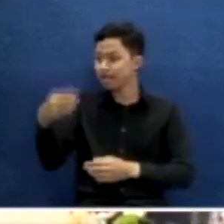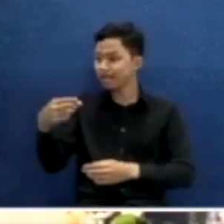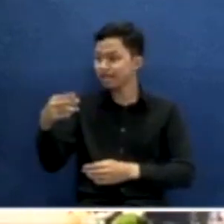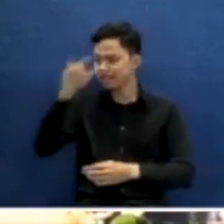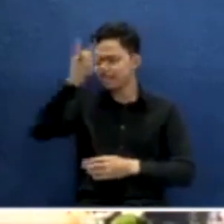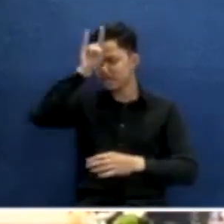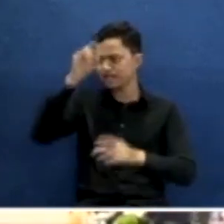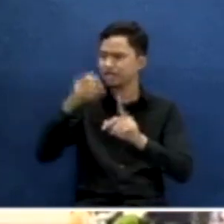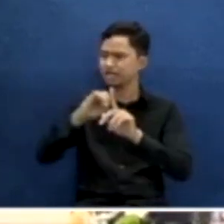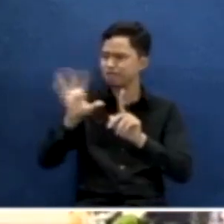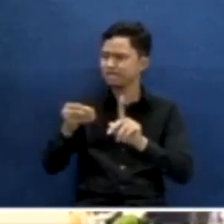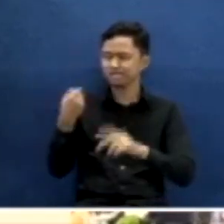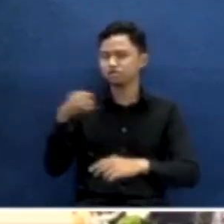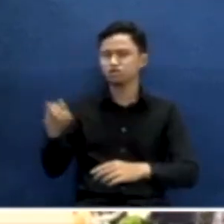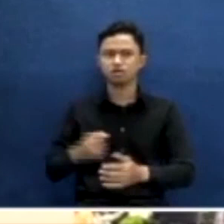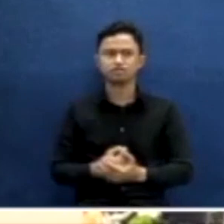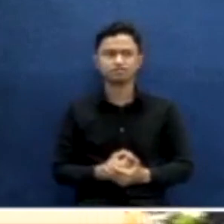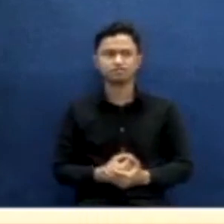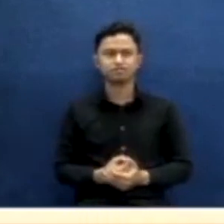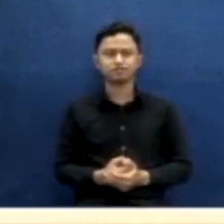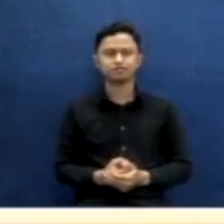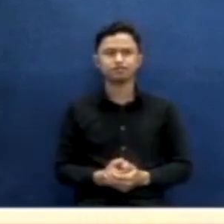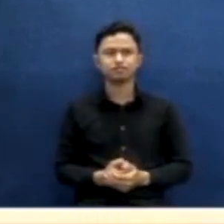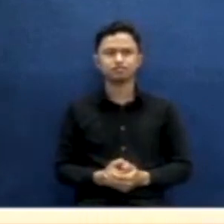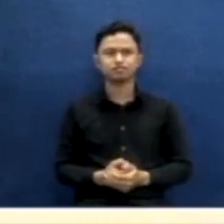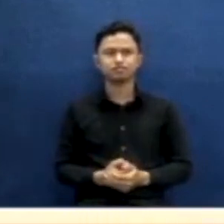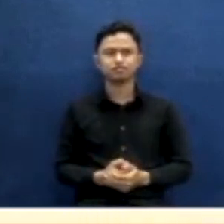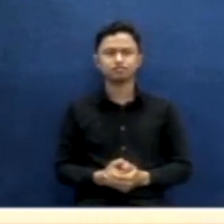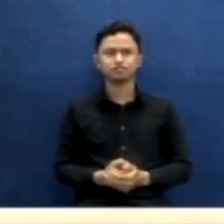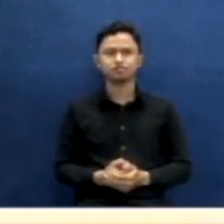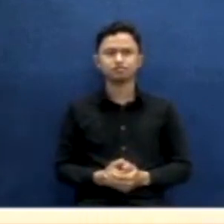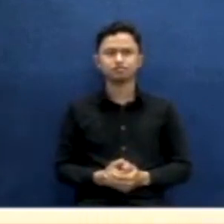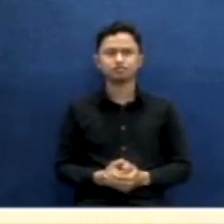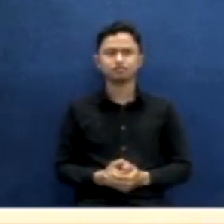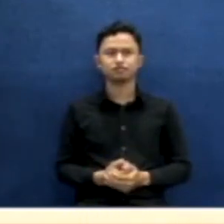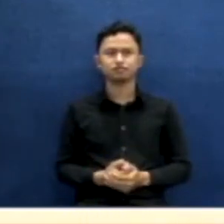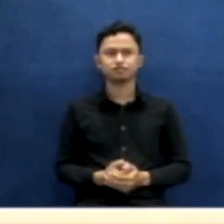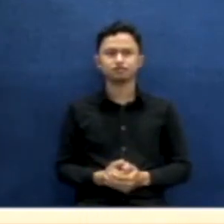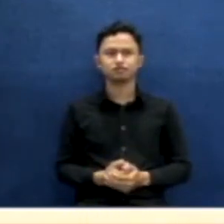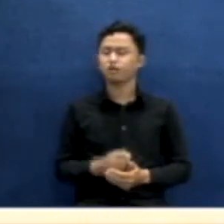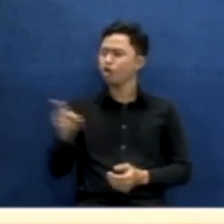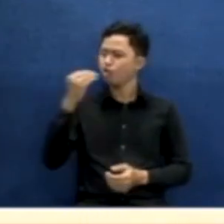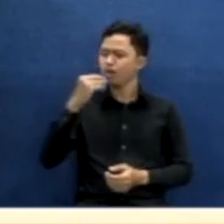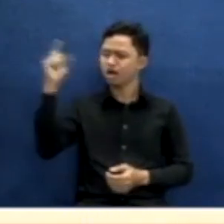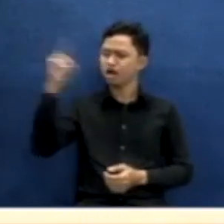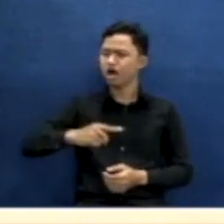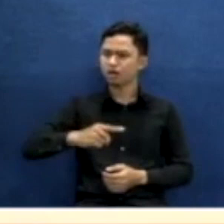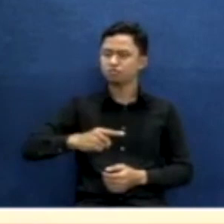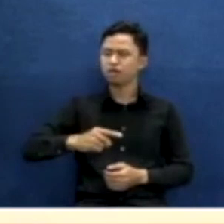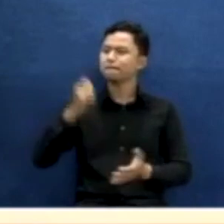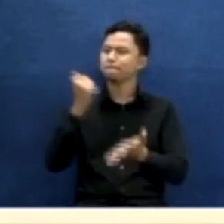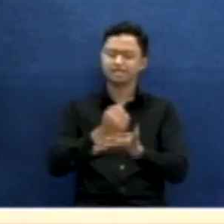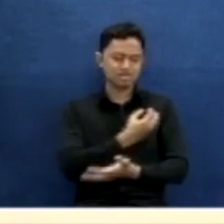agarkitatersengat, agarkitamendapatkanapayangharam.Ketikamereka mendapatkansesuatuyangharam,merekatahubahwa halyangharampastiakanmeningkatkan kerapuhan